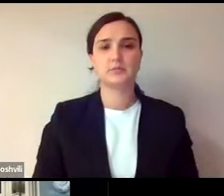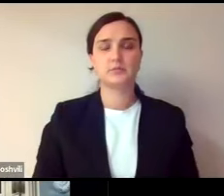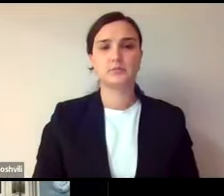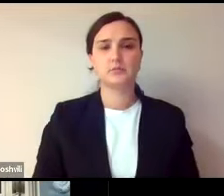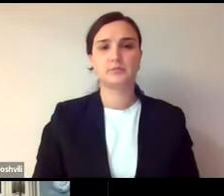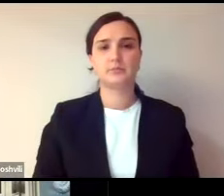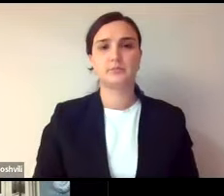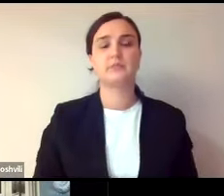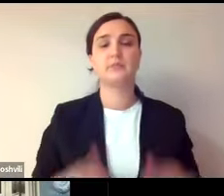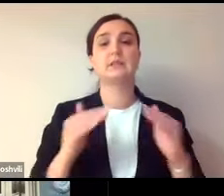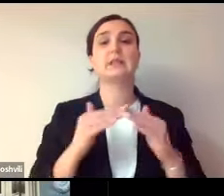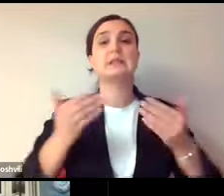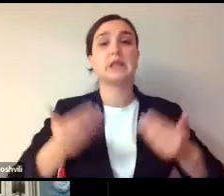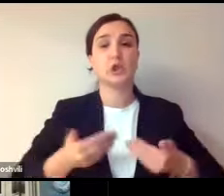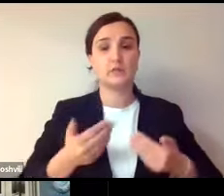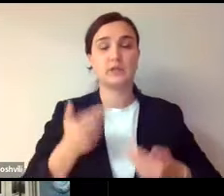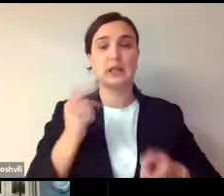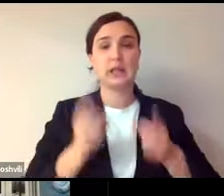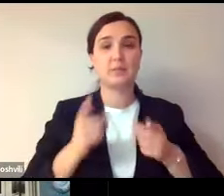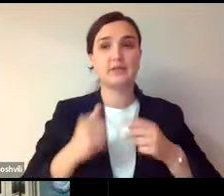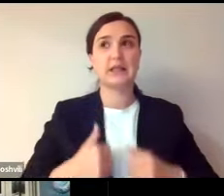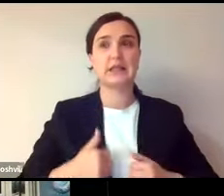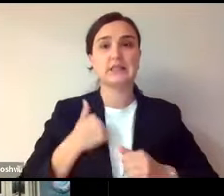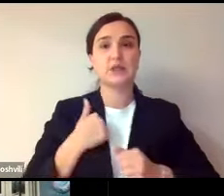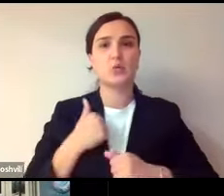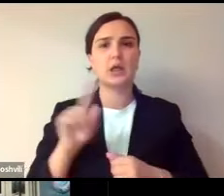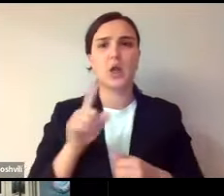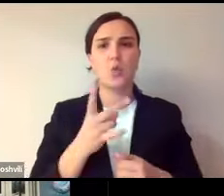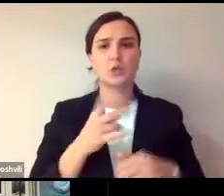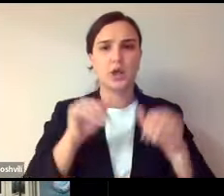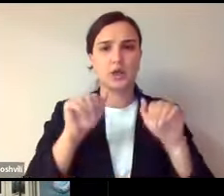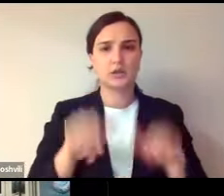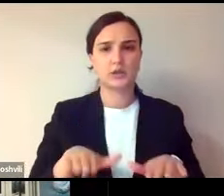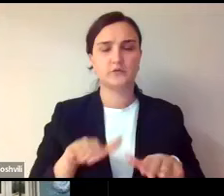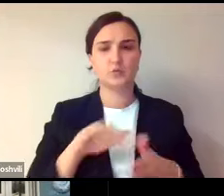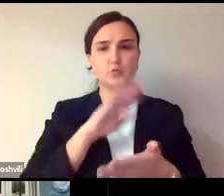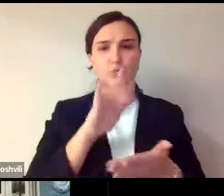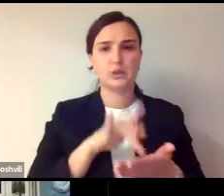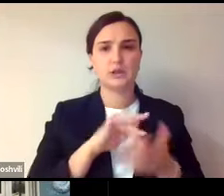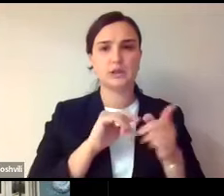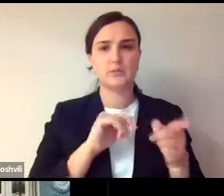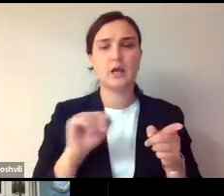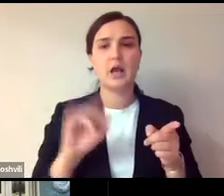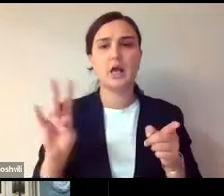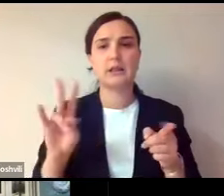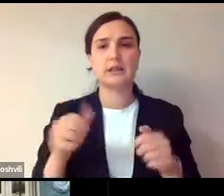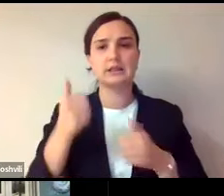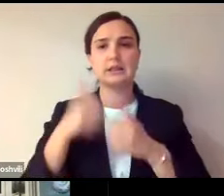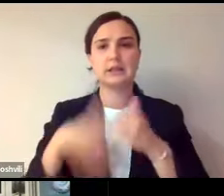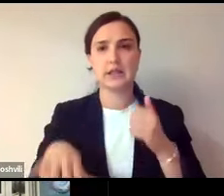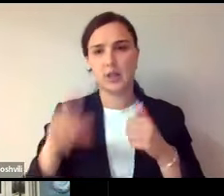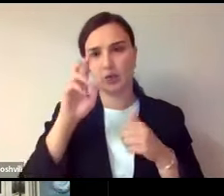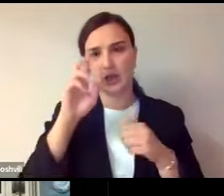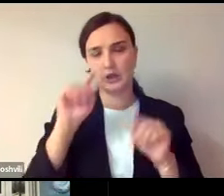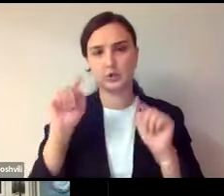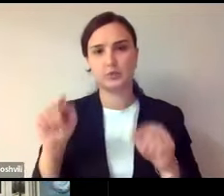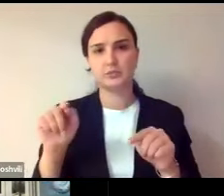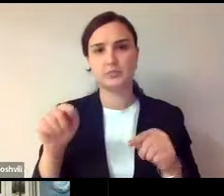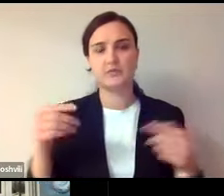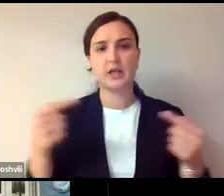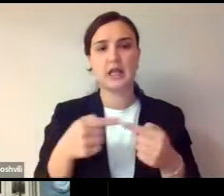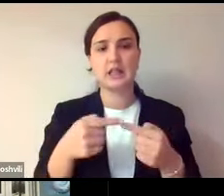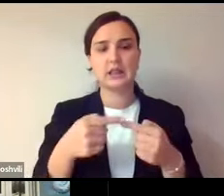საცხოვრისი, რომელიც ნამდვილად ღირსეულია, რა უნდა გადაწყვიტოს მუნიციპალიტეტმა ან თუნდაც ცენტრალურმა ხელისუფლებამ? ადგეს და